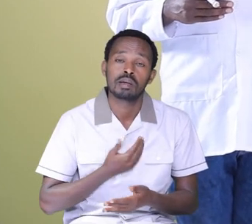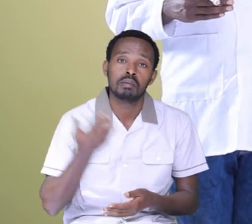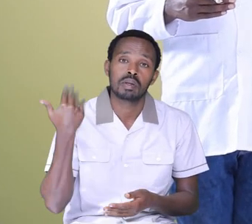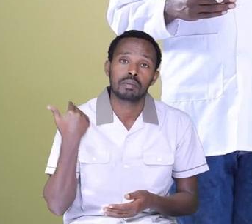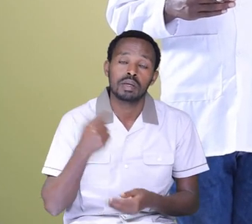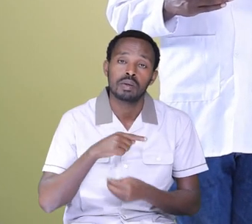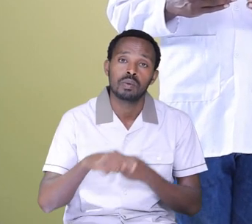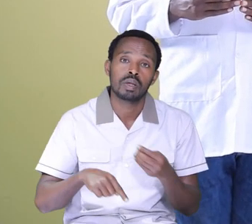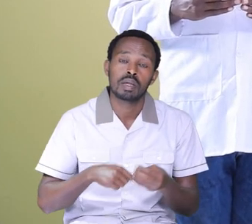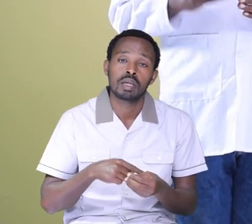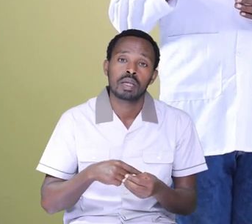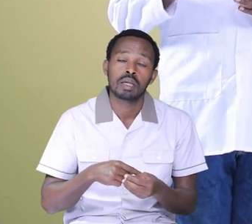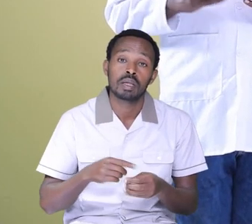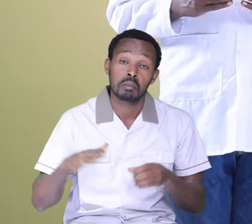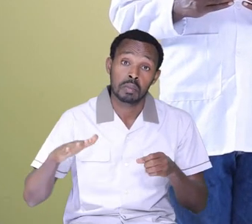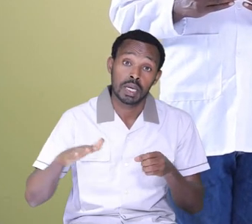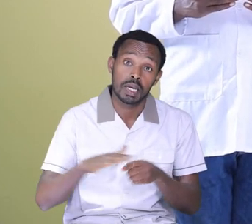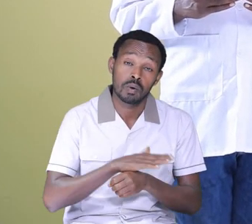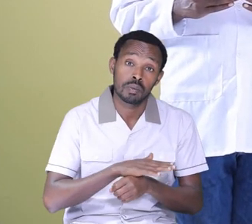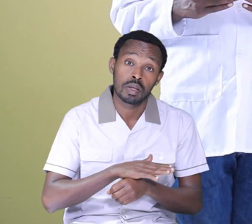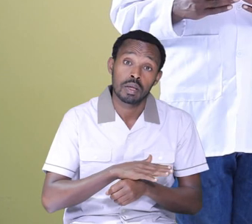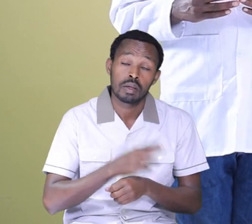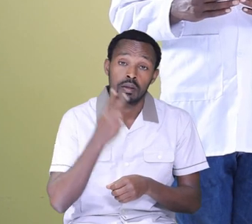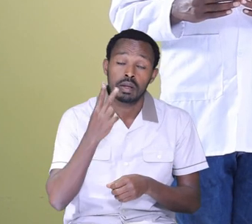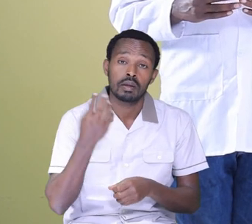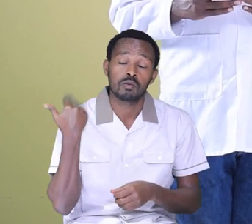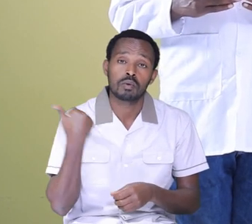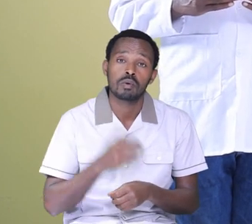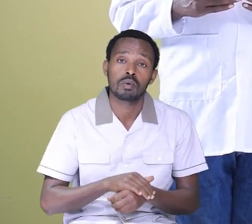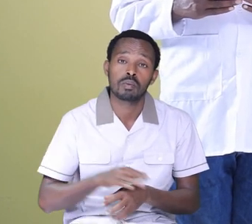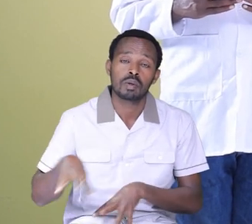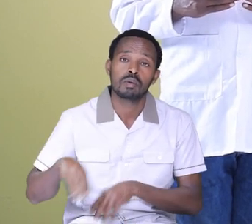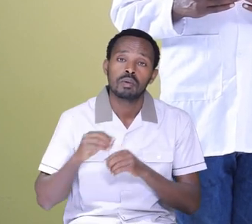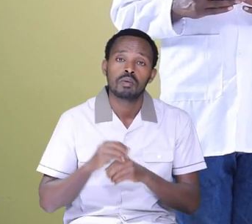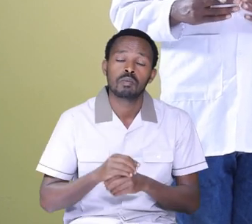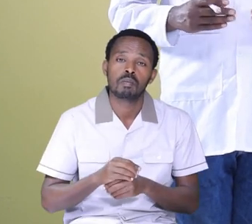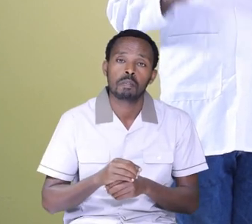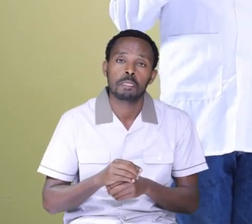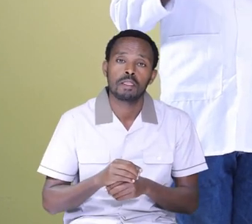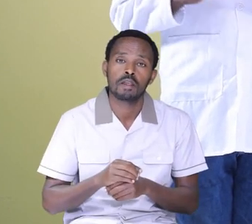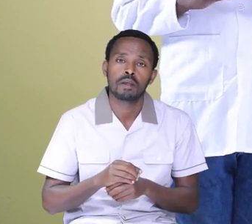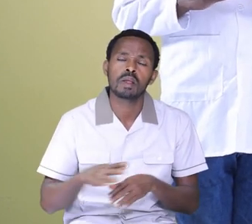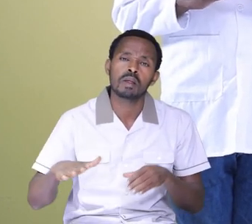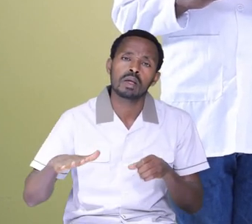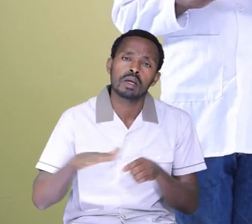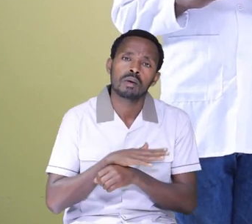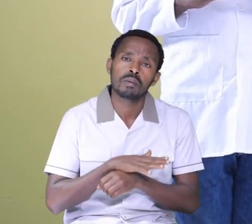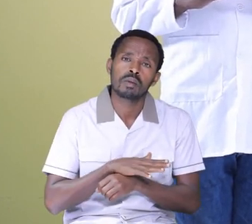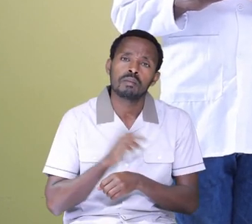waa'ee ga'umsaa kan jedhu ilaallee turre. Barattoota, ga'umsi maali?